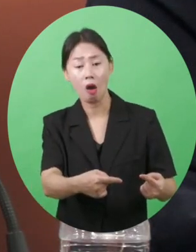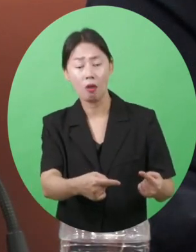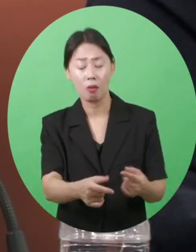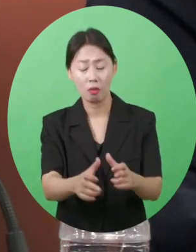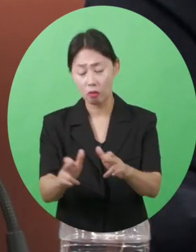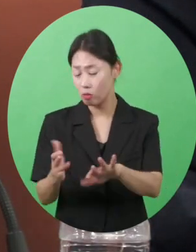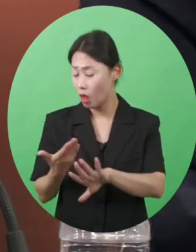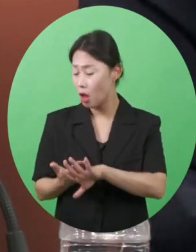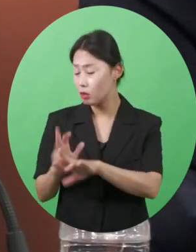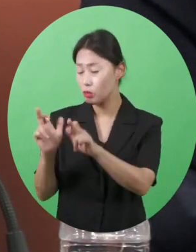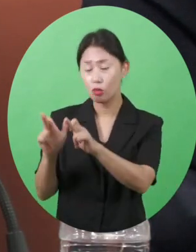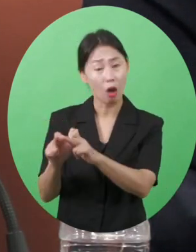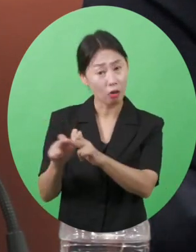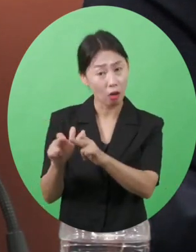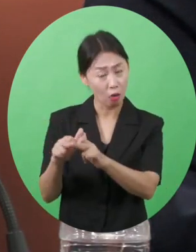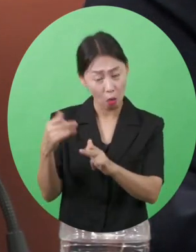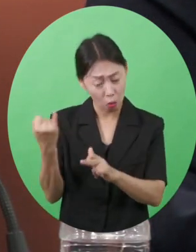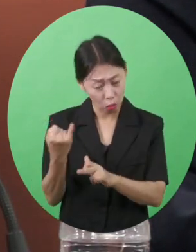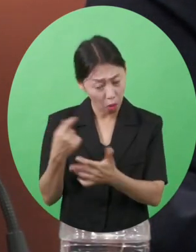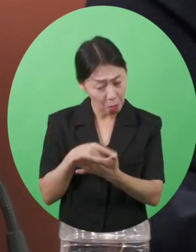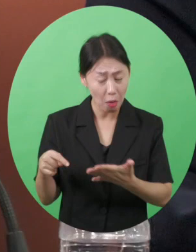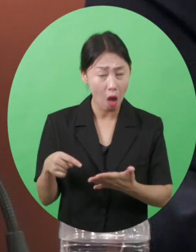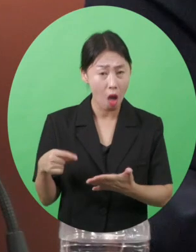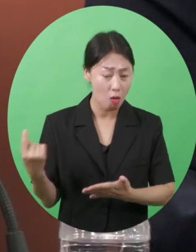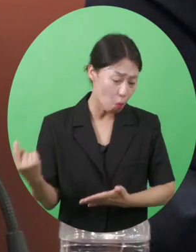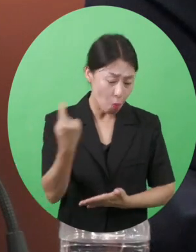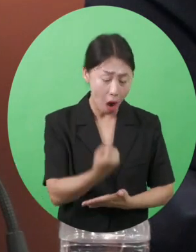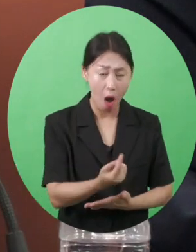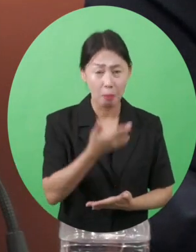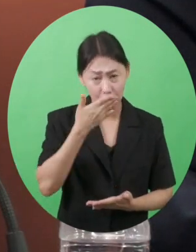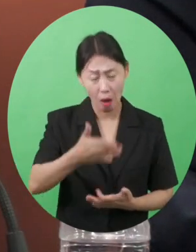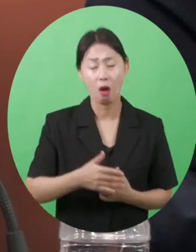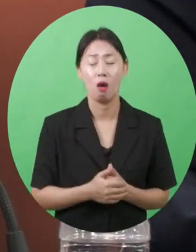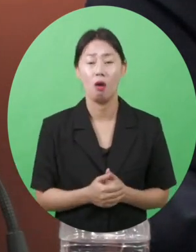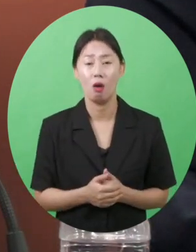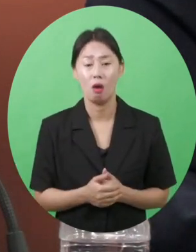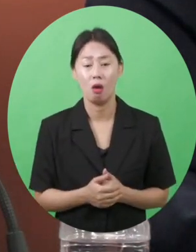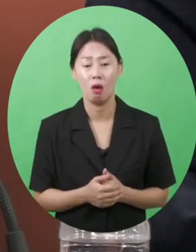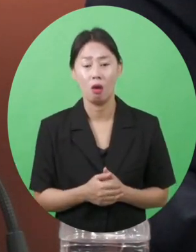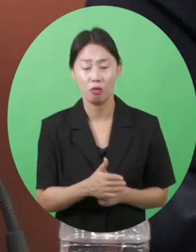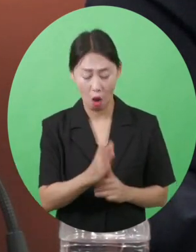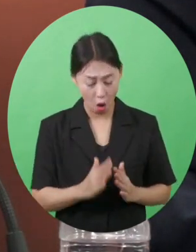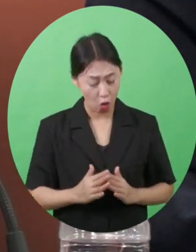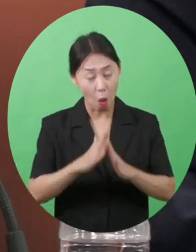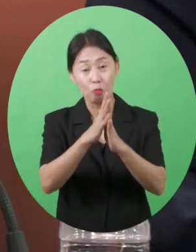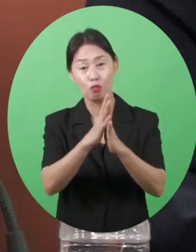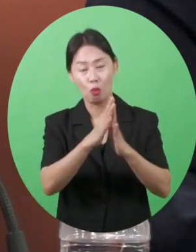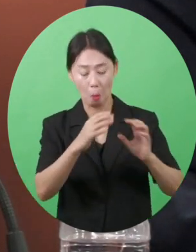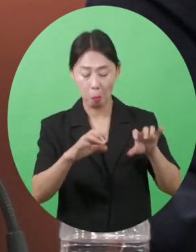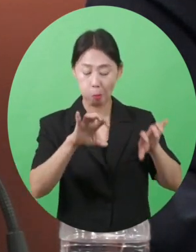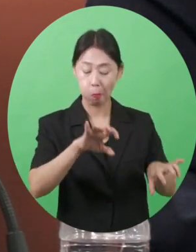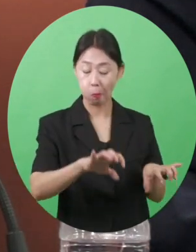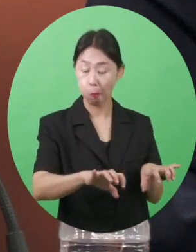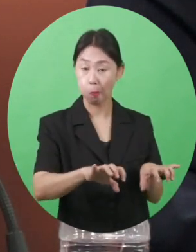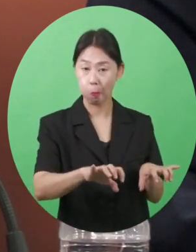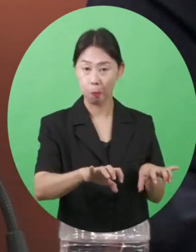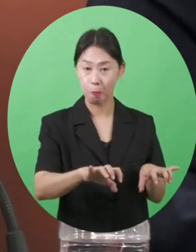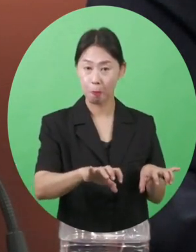다른 여성 장애인분들이 피해를 입어서 오시게 되면은 그곳에서 건물을 따로 사용해가지고